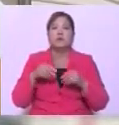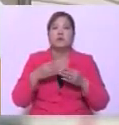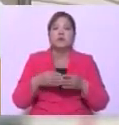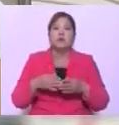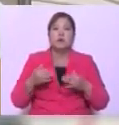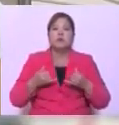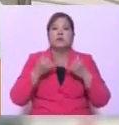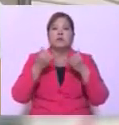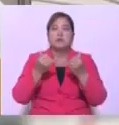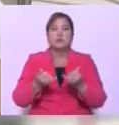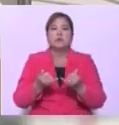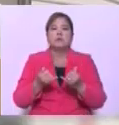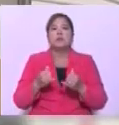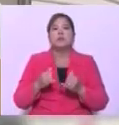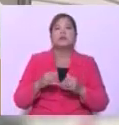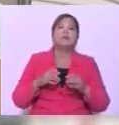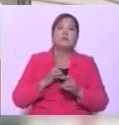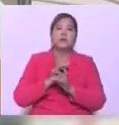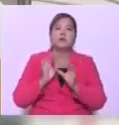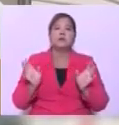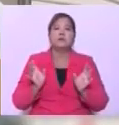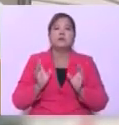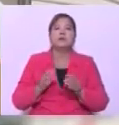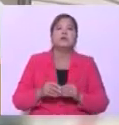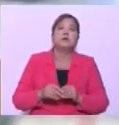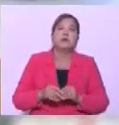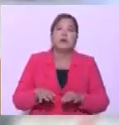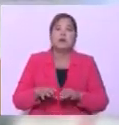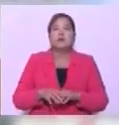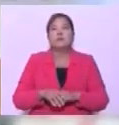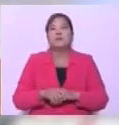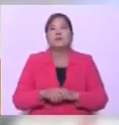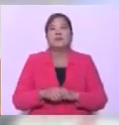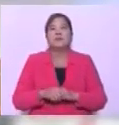праздником, сказала Мэри Кингсбин. И он сказал мне взаимно, Бергей Болсон.